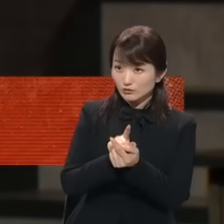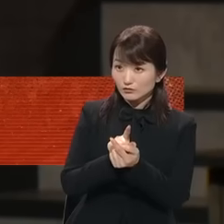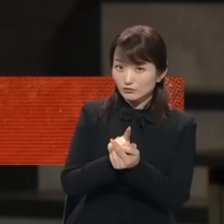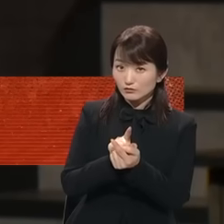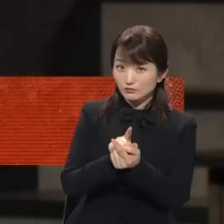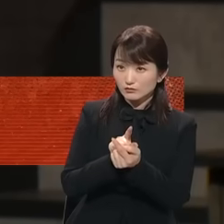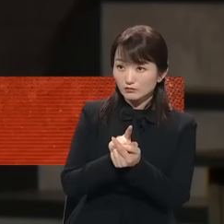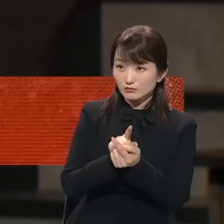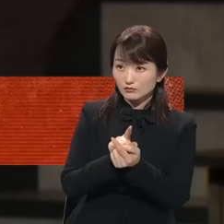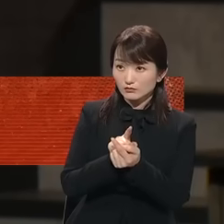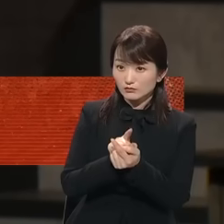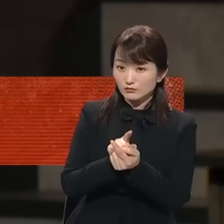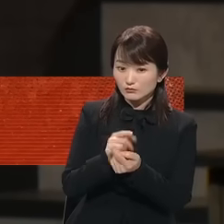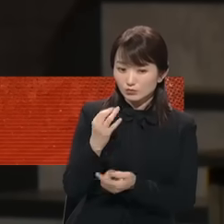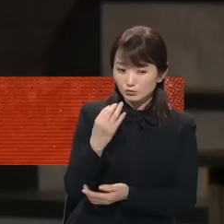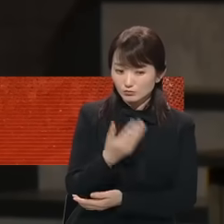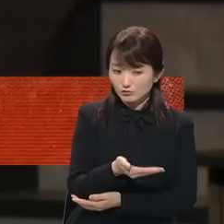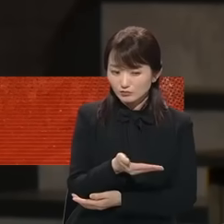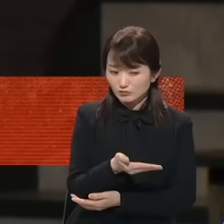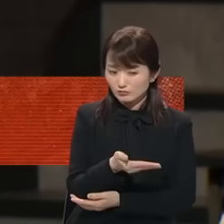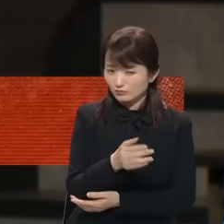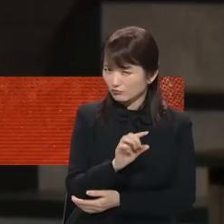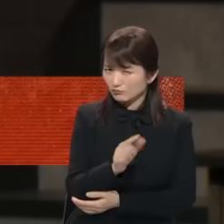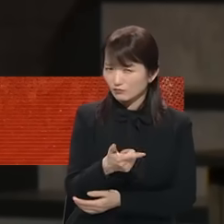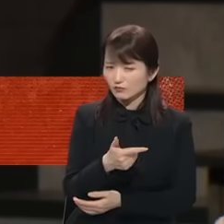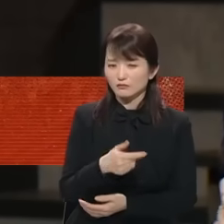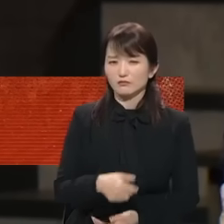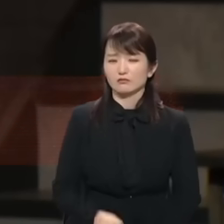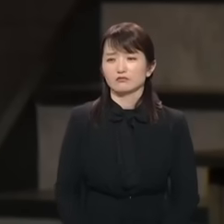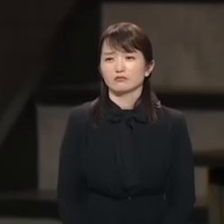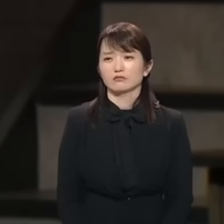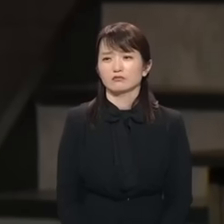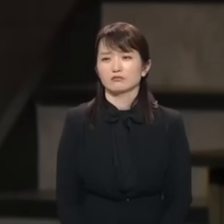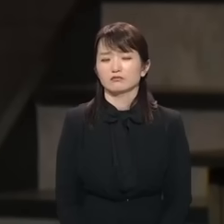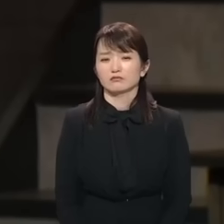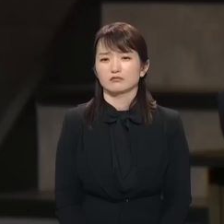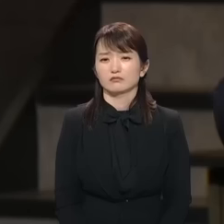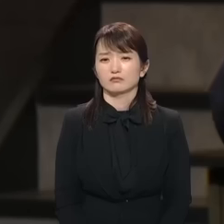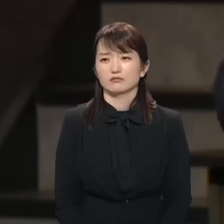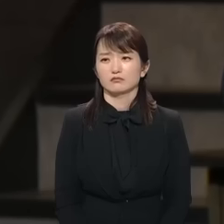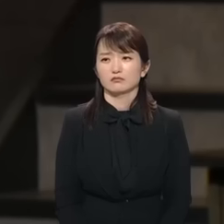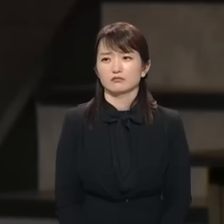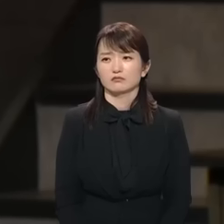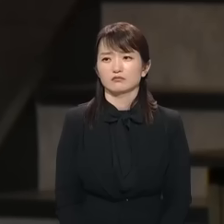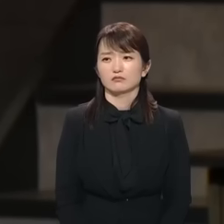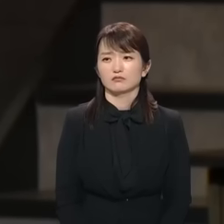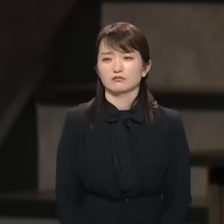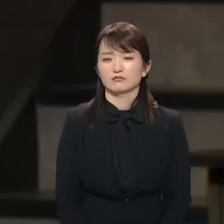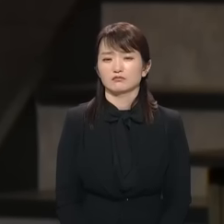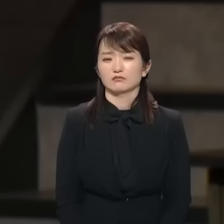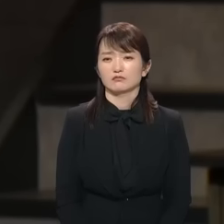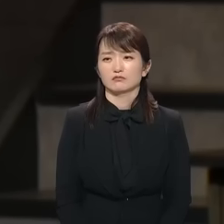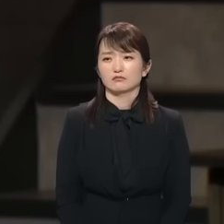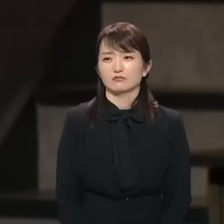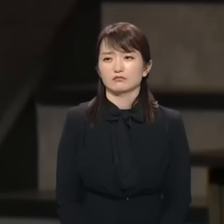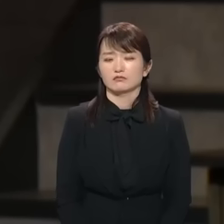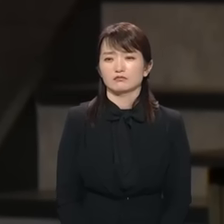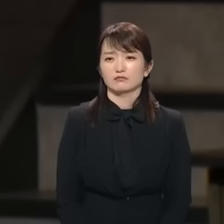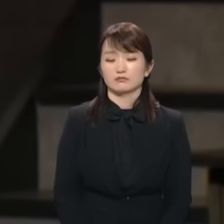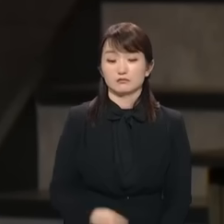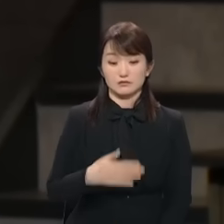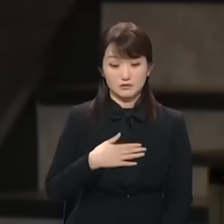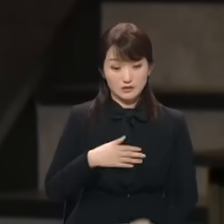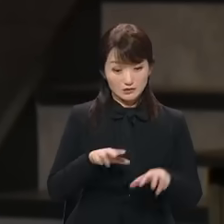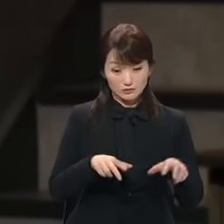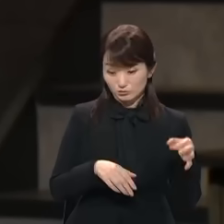하더라도 이래 돈을내는 것은 아닌 거 같다 그 상식적이지 그죠 그래서 뭐라고 이제 아이디을 냐면 나는 지금 낼 돈이